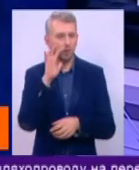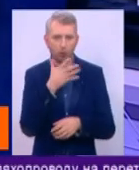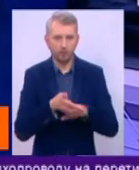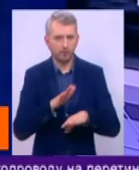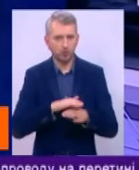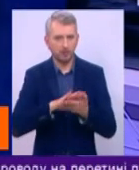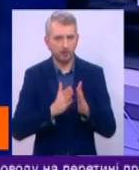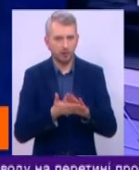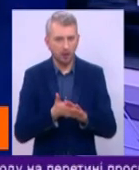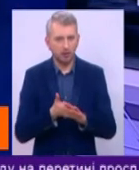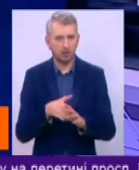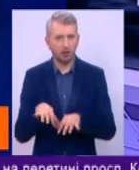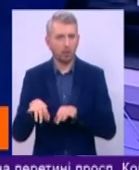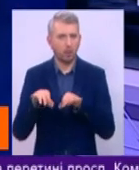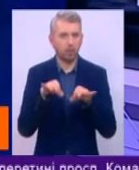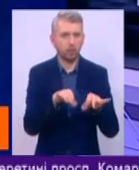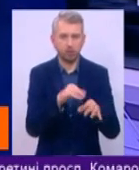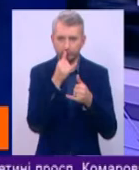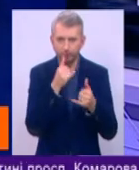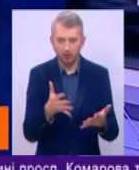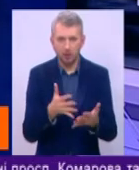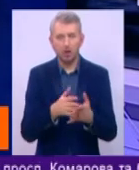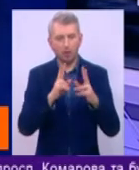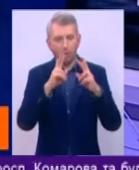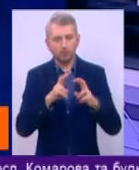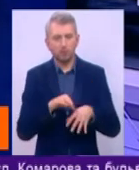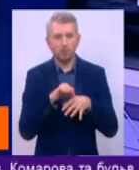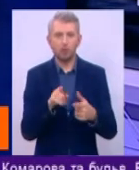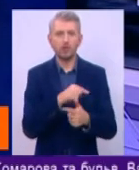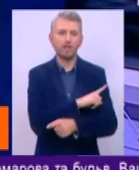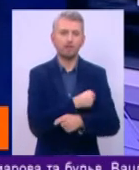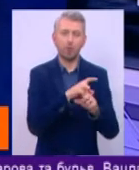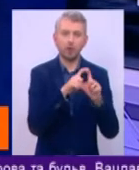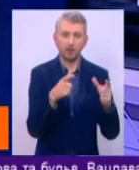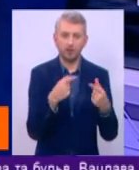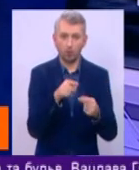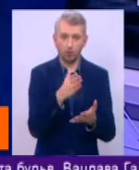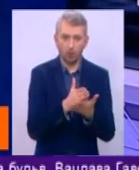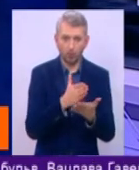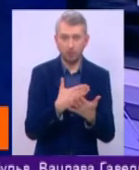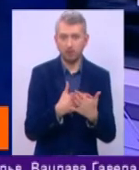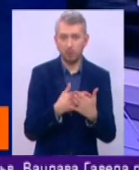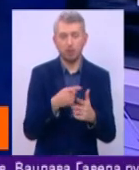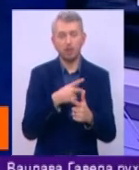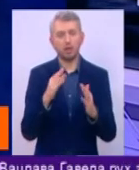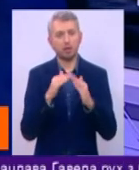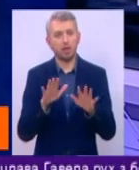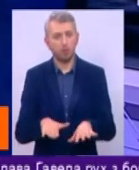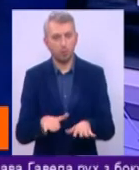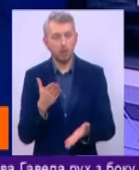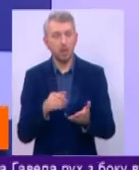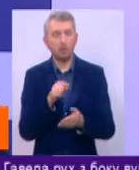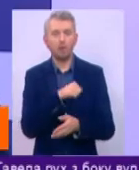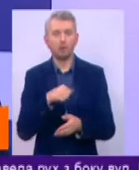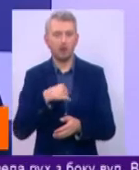тяжелом состоянии, нетранспортабельный, а свидетельствование проводится или в больнице, там, где он находится, предположим, или на дому, если он сам